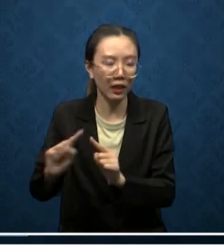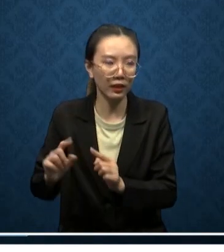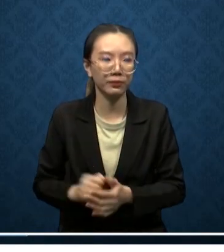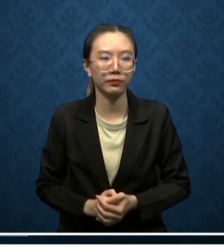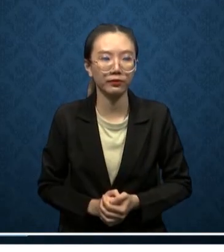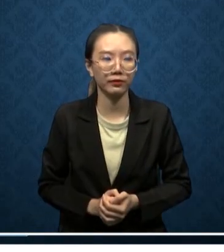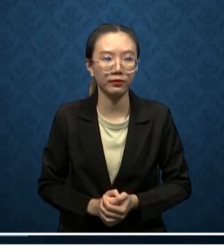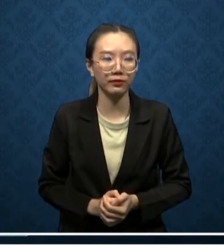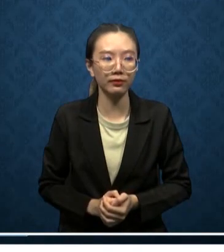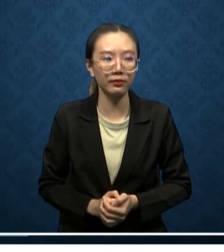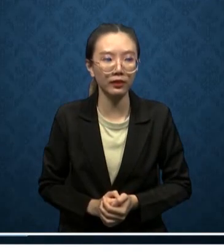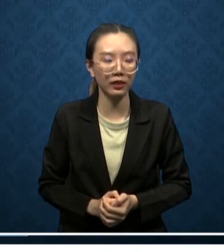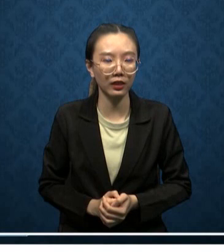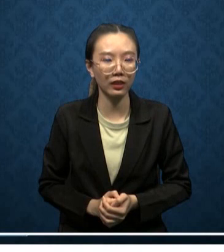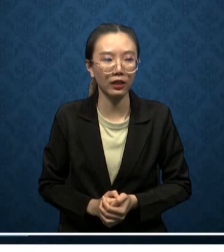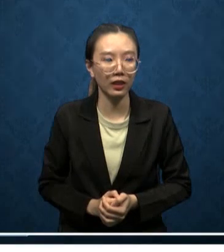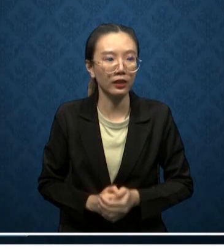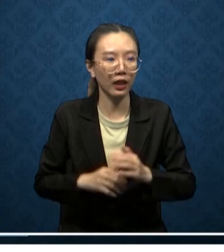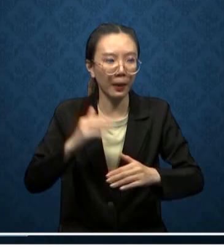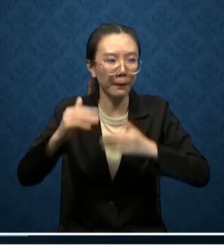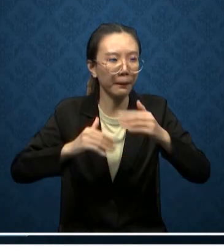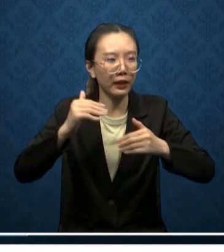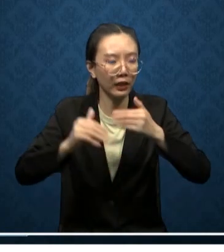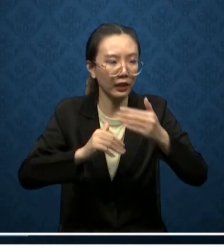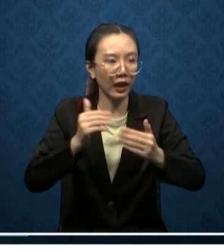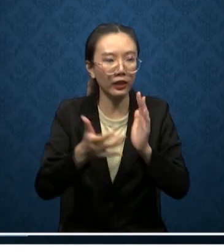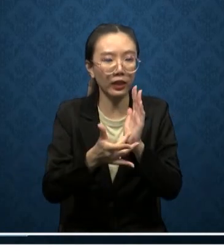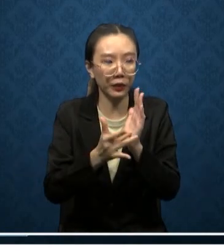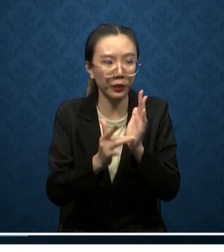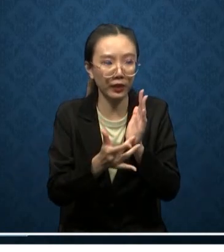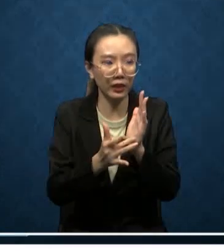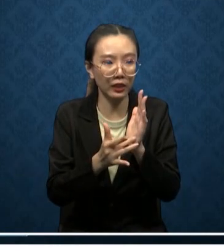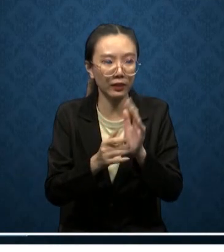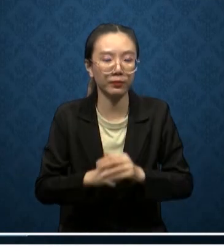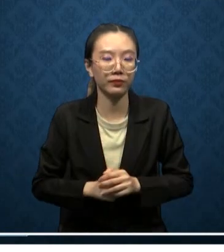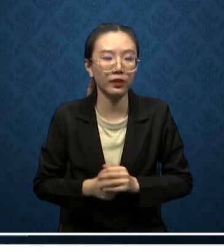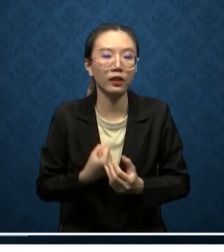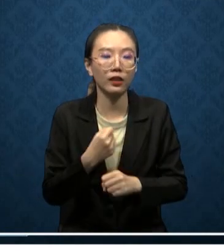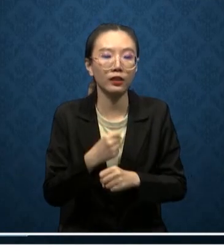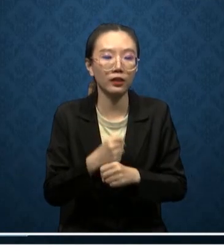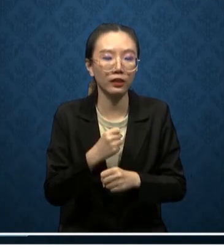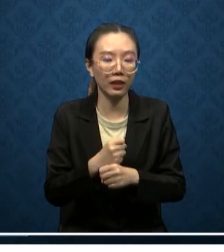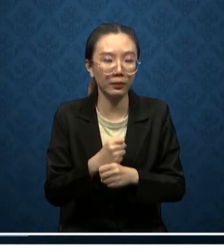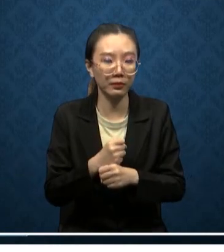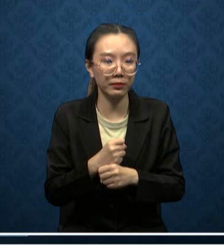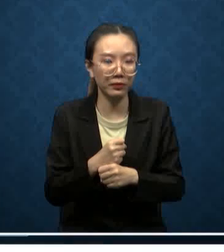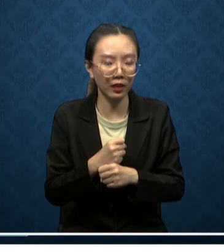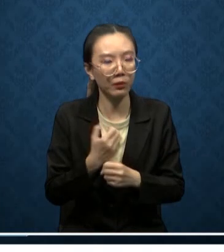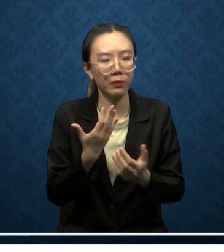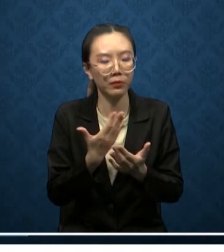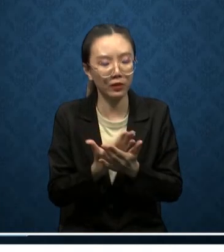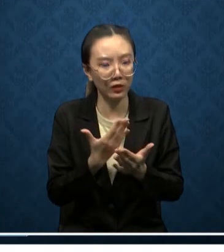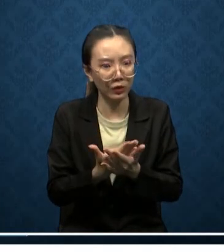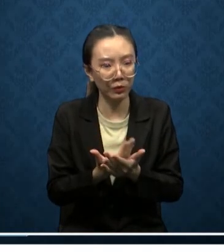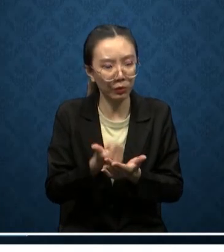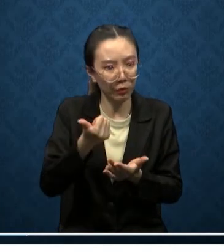ของเกษตรอัจฉะคือเรื่องของการพัฒนาเทคโนยีที่จะนำมาใช้นะครับเอ่อดำเนินการยังกลุ่มขนาดเล็กความคุ้มค่านะครับการศึกษางาน